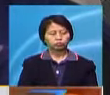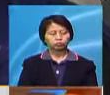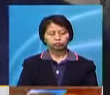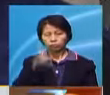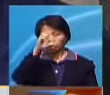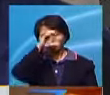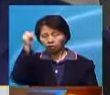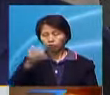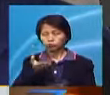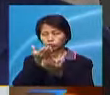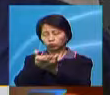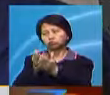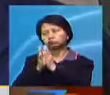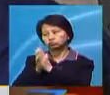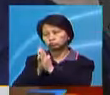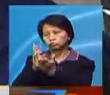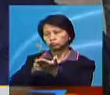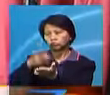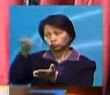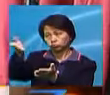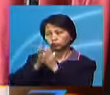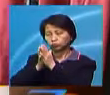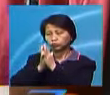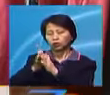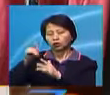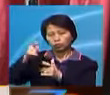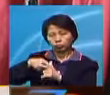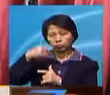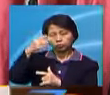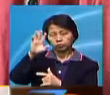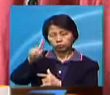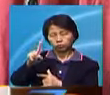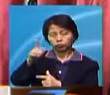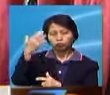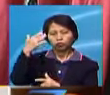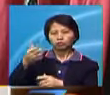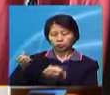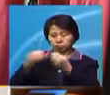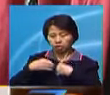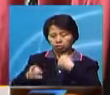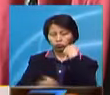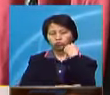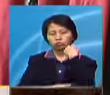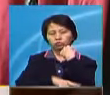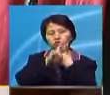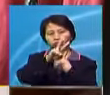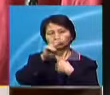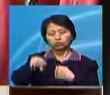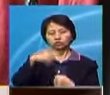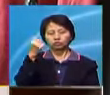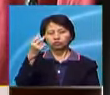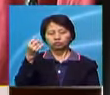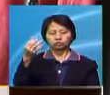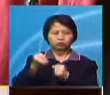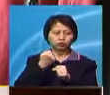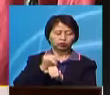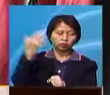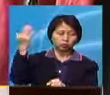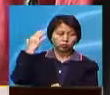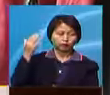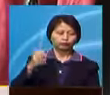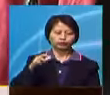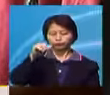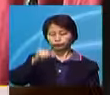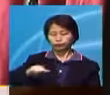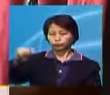Sazali mengemukakan rayuan kepada PBBM awal Januari lalu setelah dijatuhi hukuman pada 22 September tahun lepas. Mr.